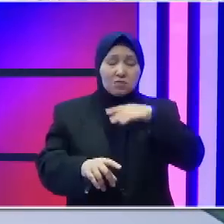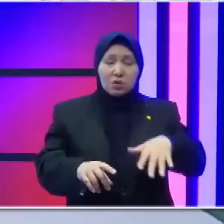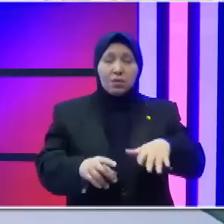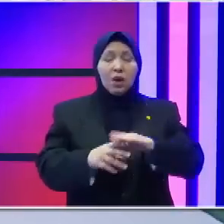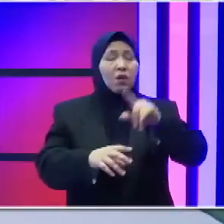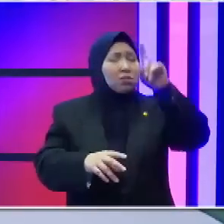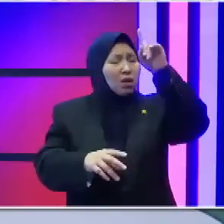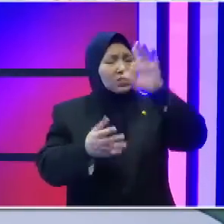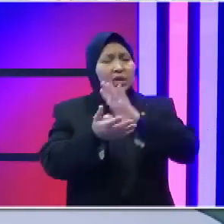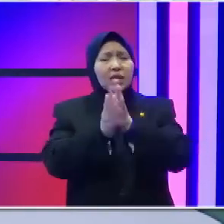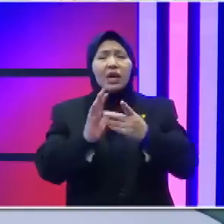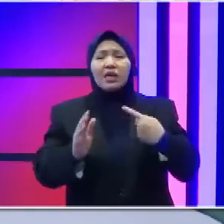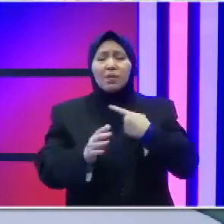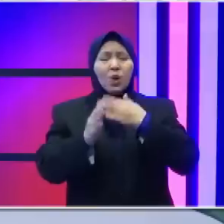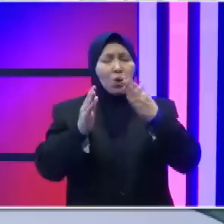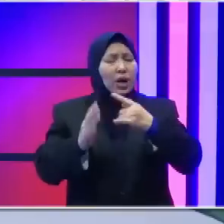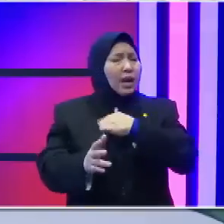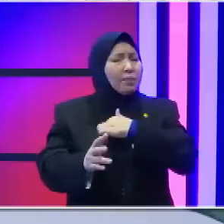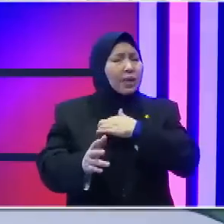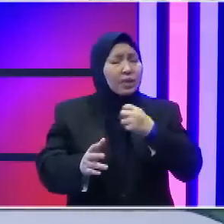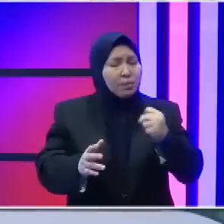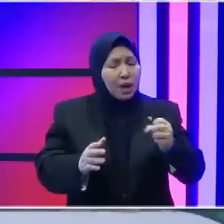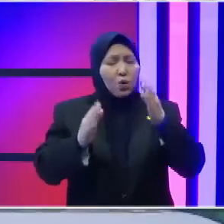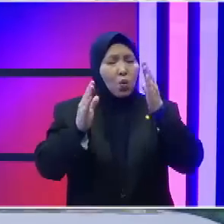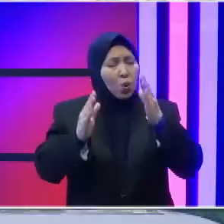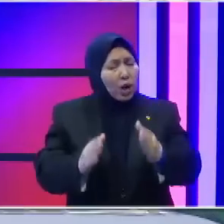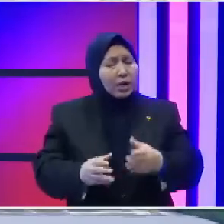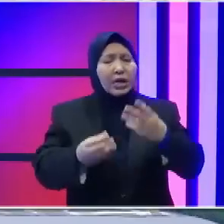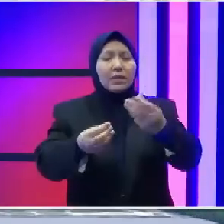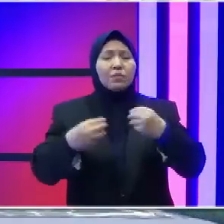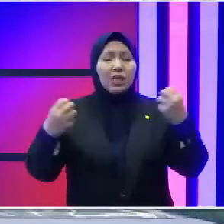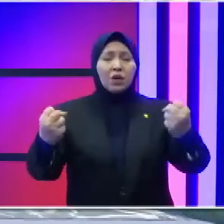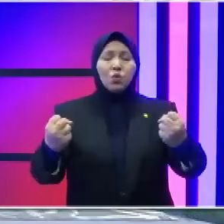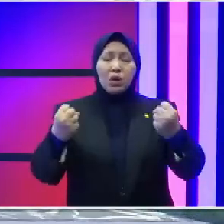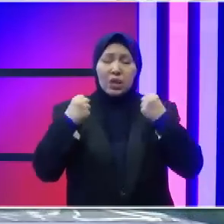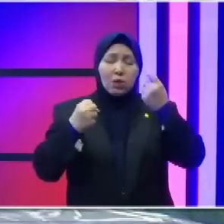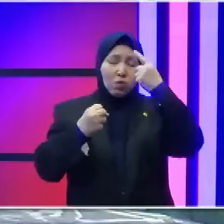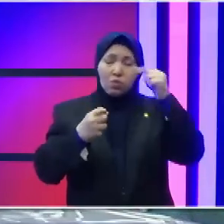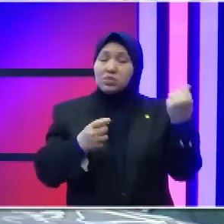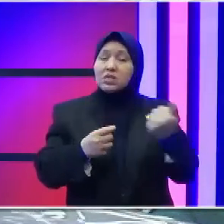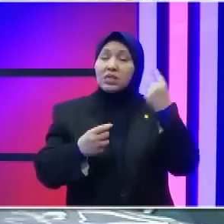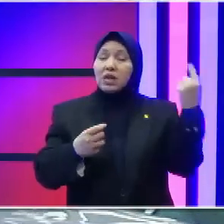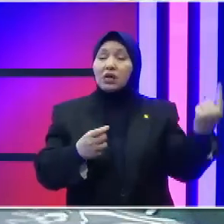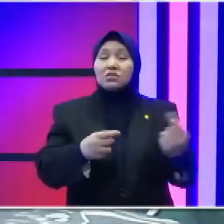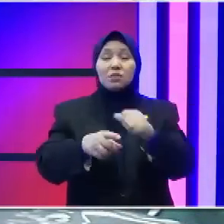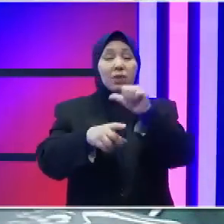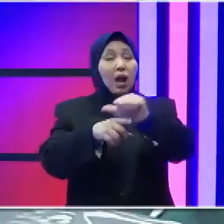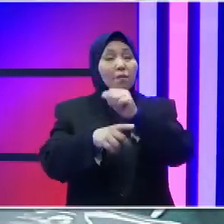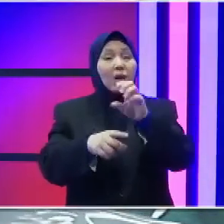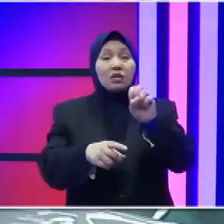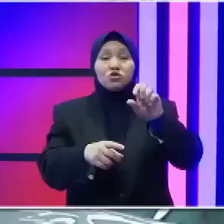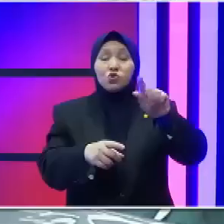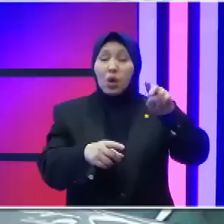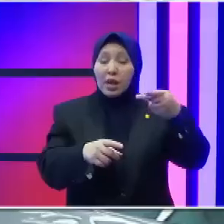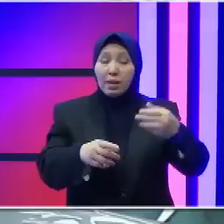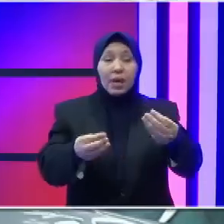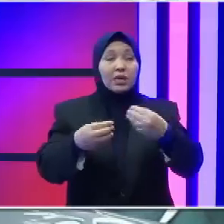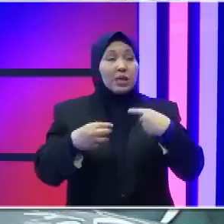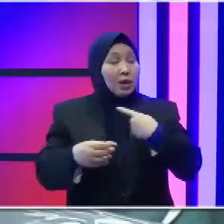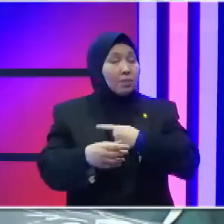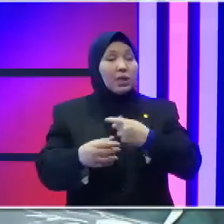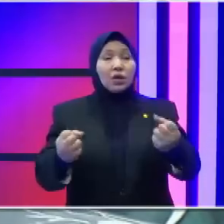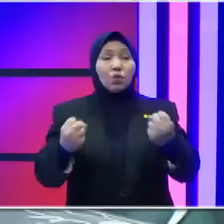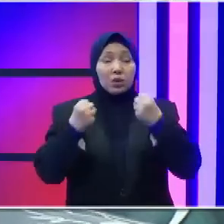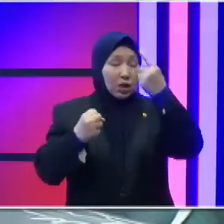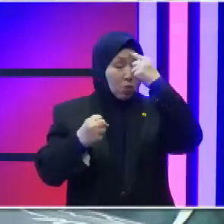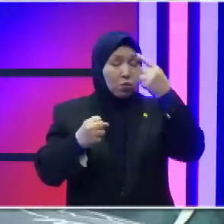Tuhan kami, jadikanlah kami orang-orang yang beriman dan orang-orang yang diberi kekuatan untuk sentiasa beramal saleh. Ya Allah Tuhan kami, beri kekuatan kepada kami untuk